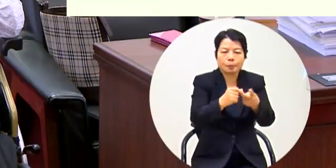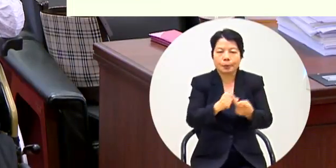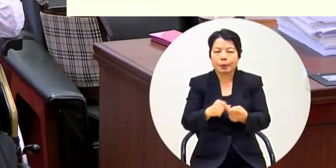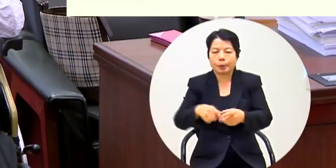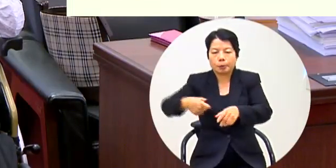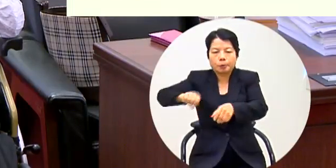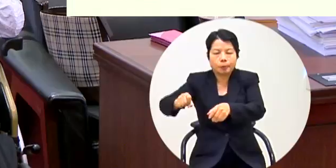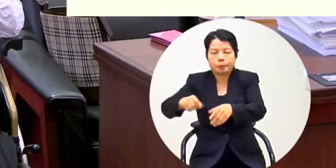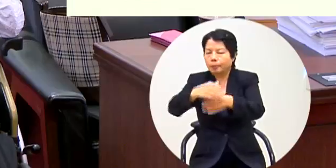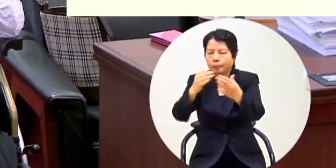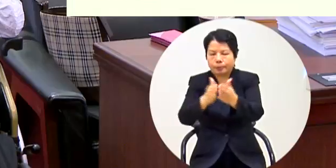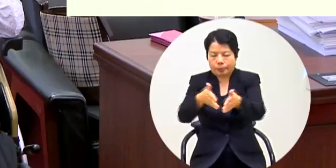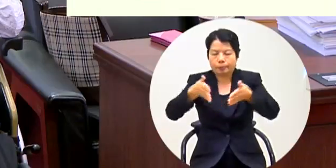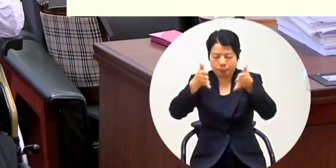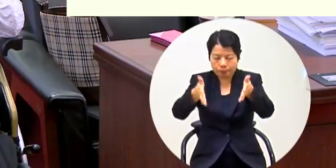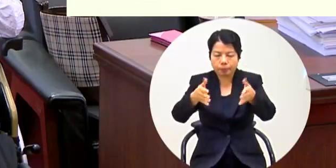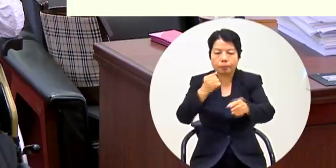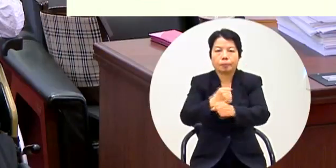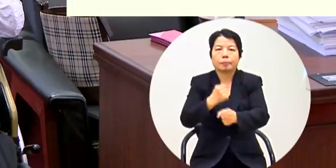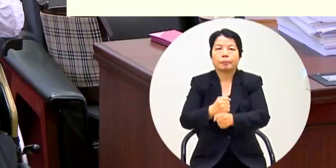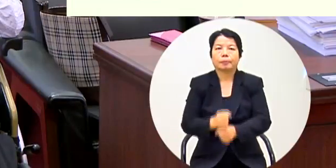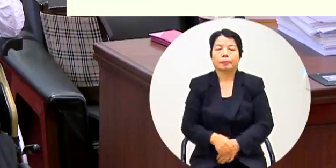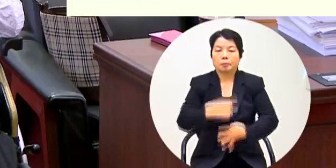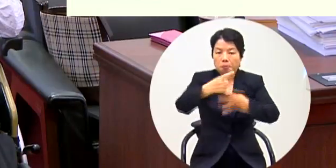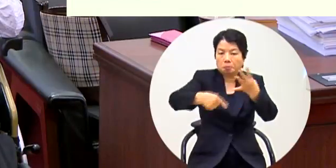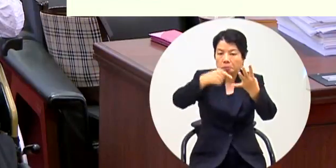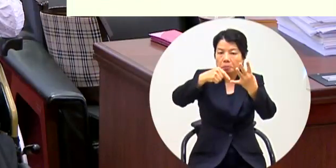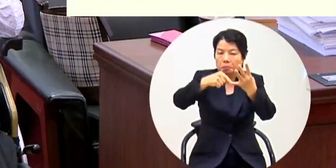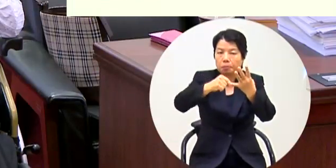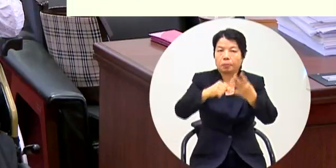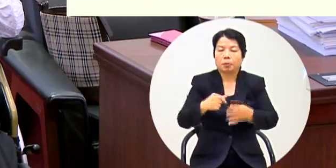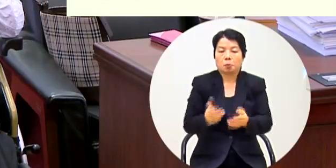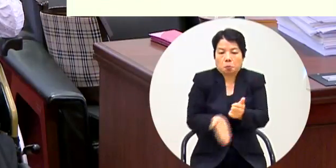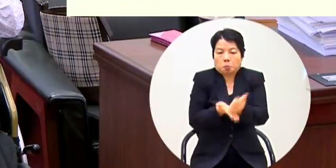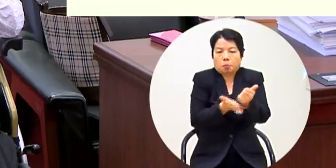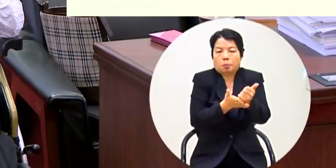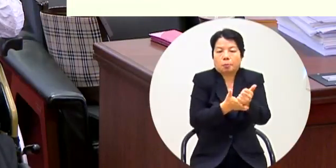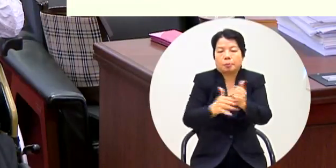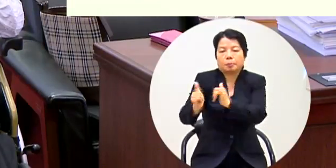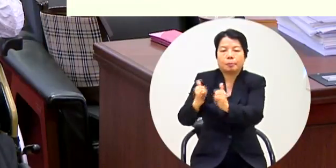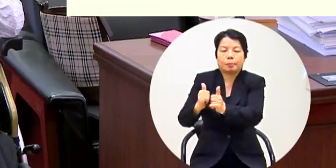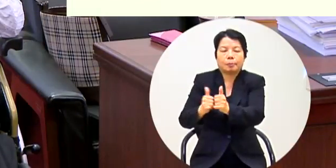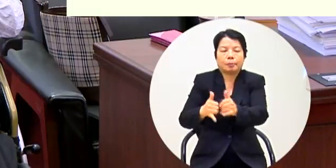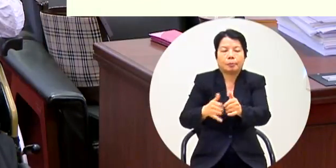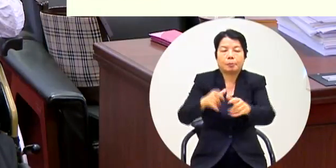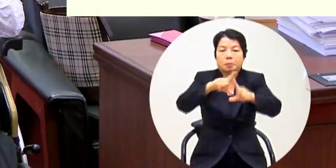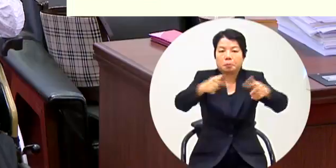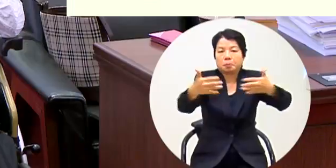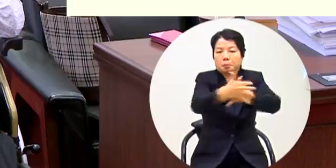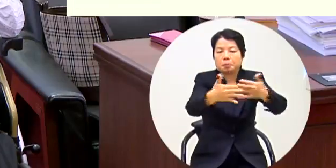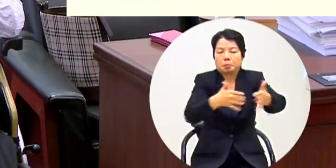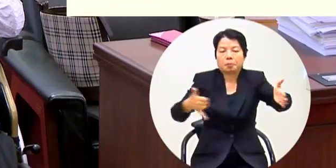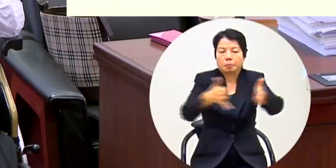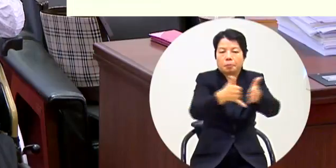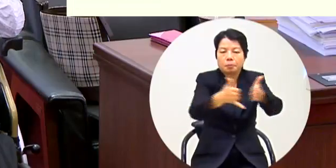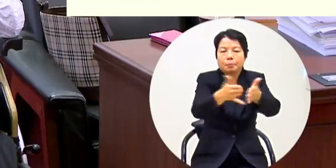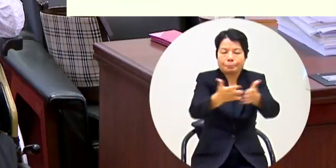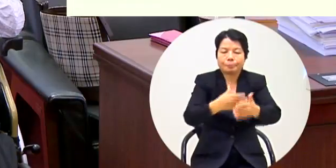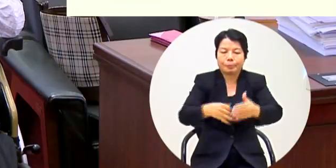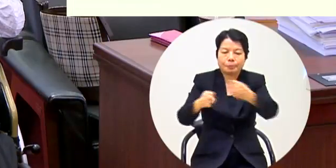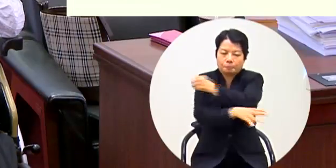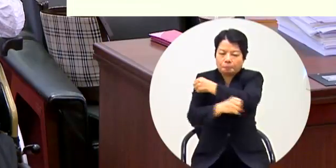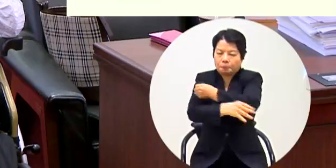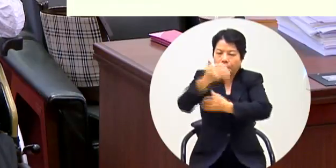在冬天我们去鼓励大家免费搭乘大众运输减少碳排放之外呢，我们对于污染源的